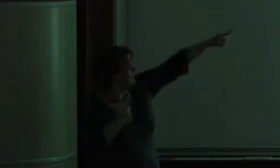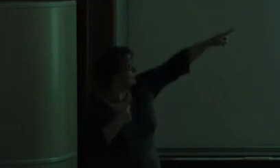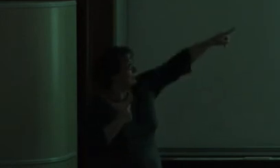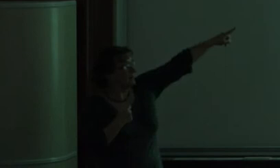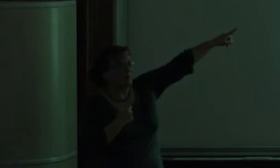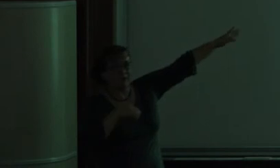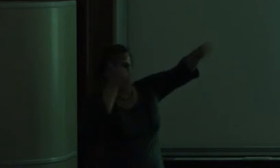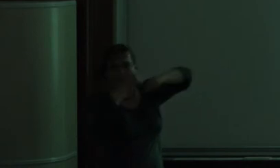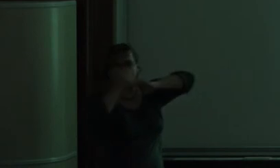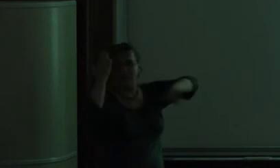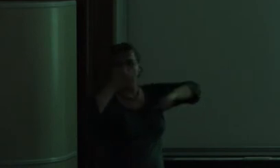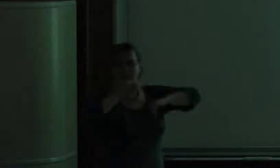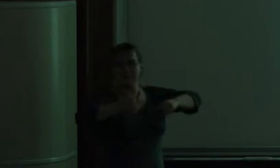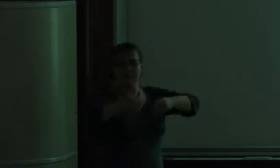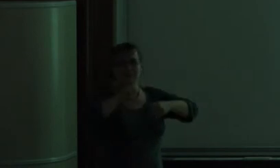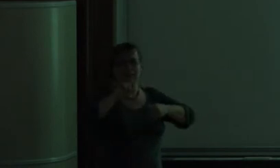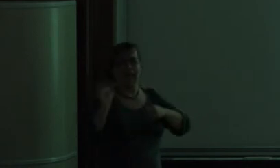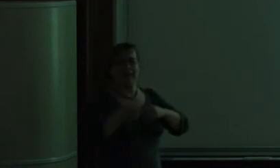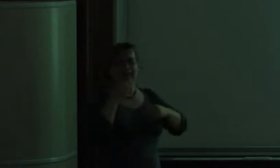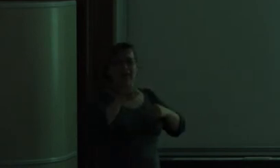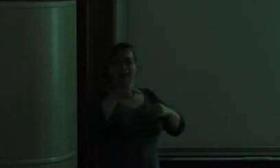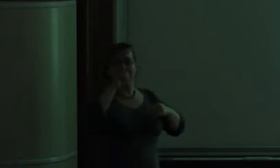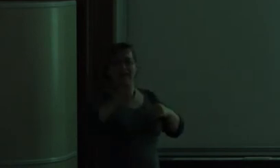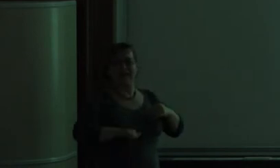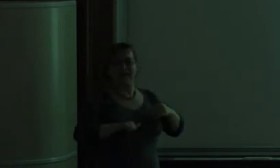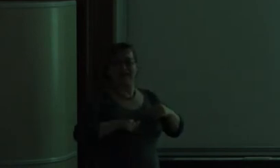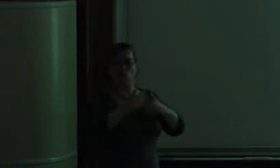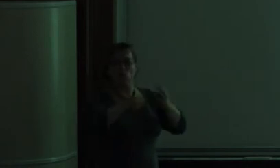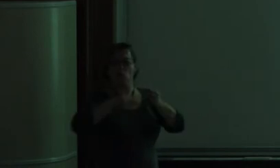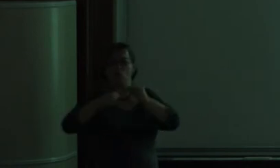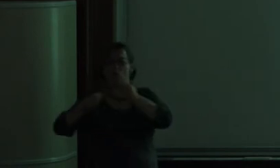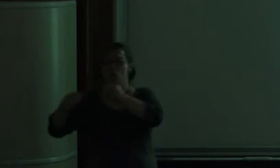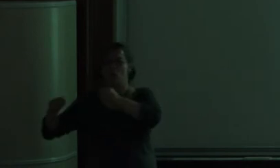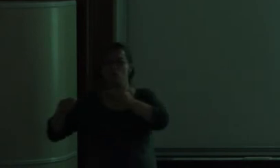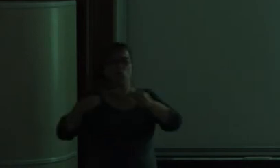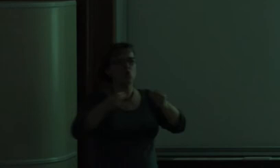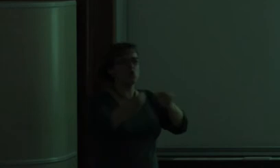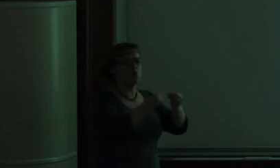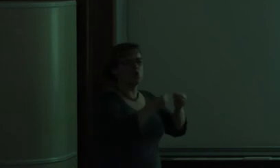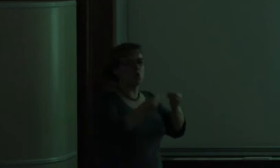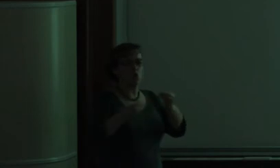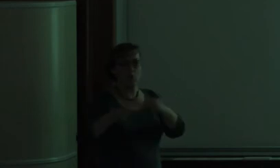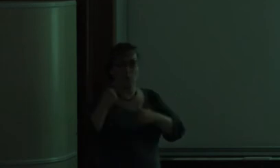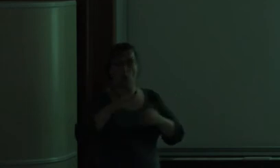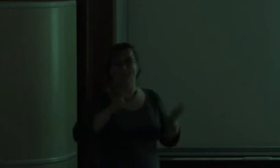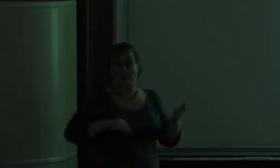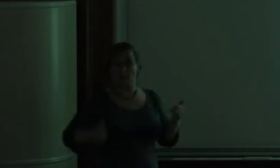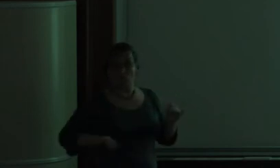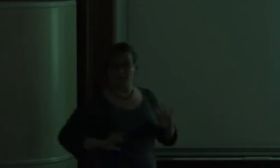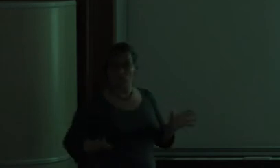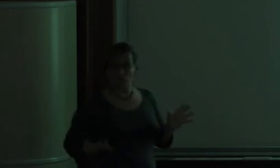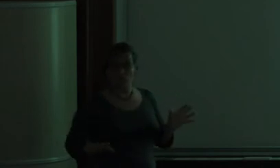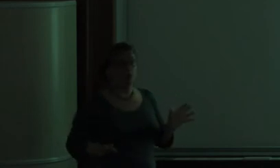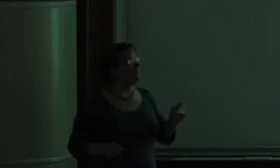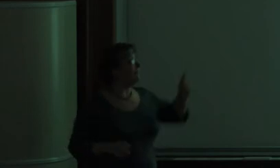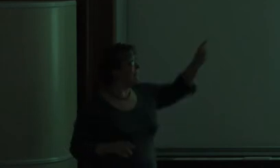là. Vous vous rappelez, elle prenait n'importe quel itérable. Mais elle prenait n'importe quel itérable de booléen. Et là, je